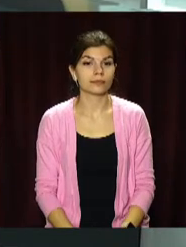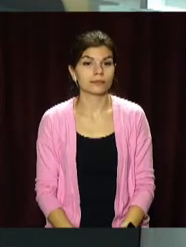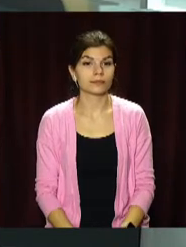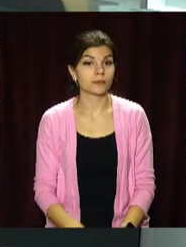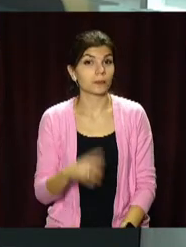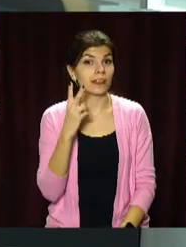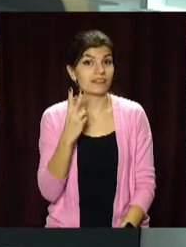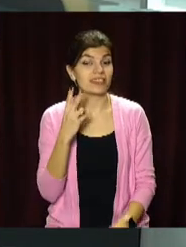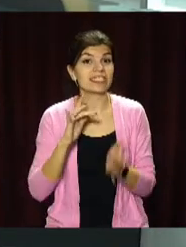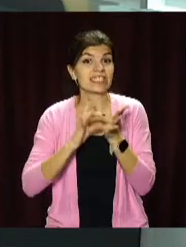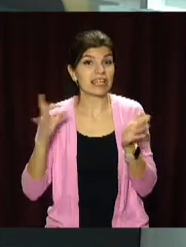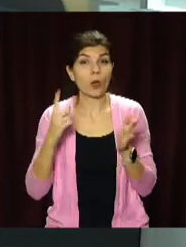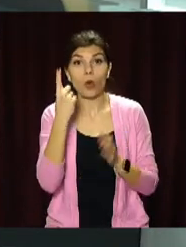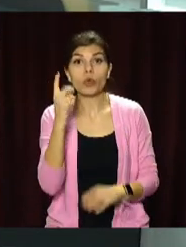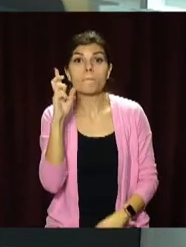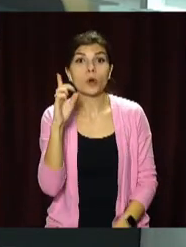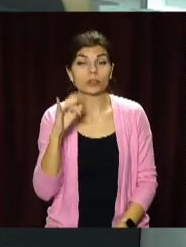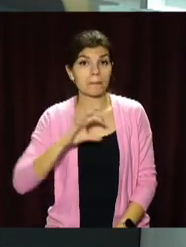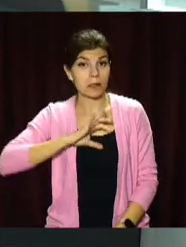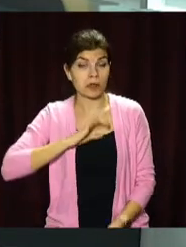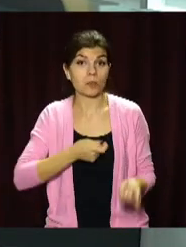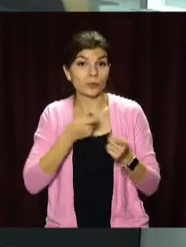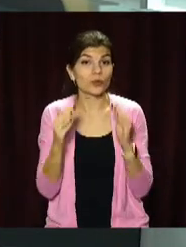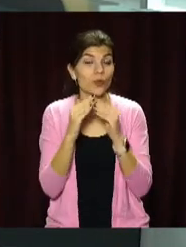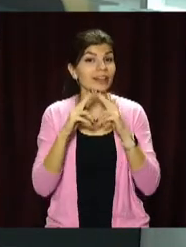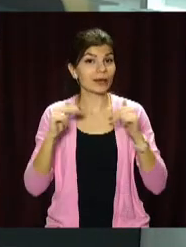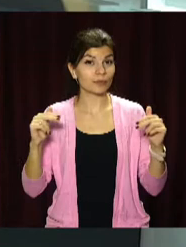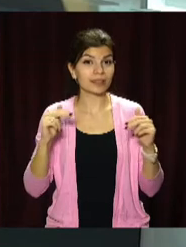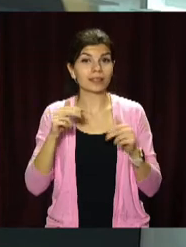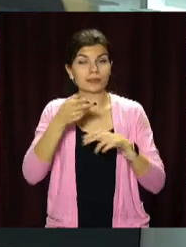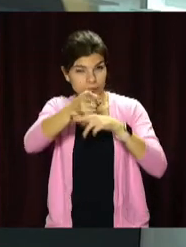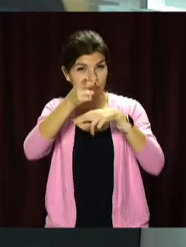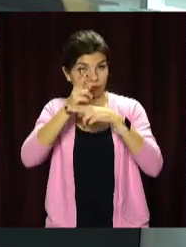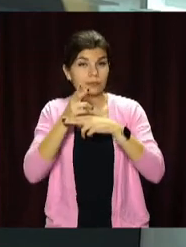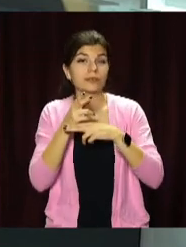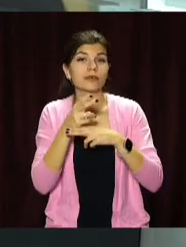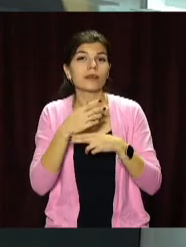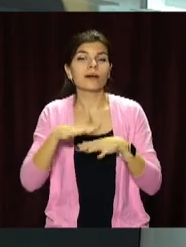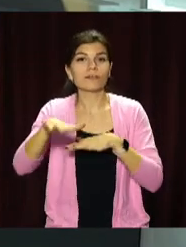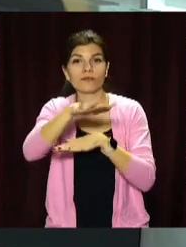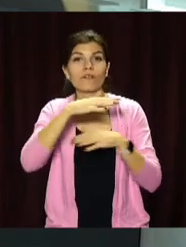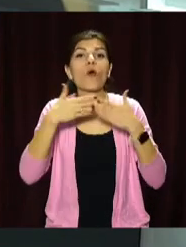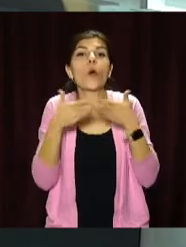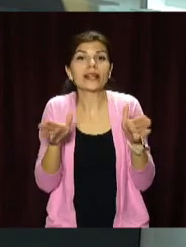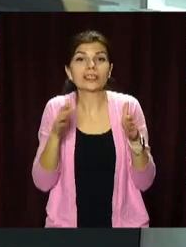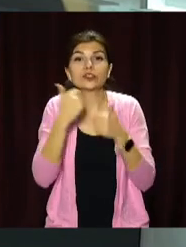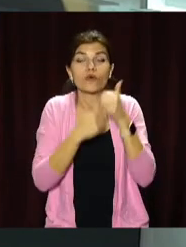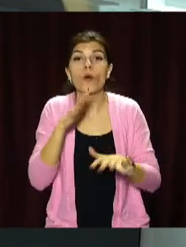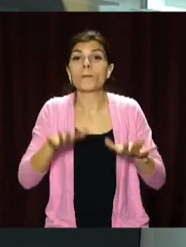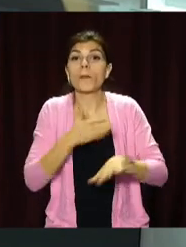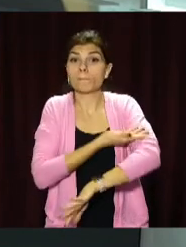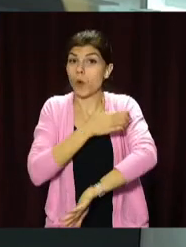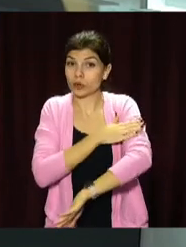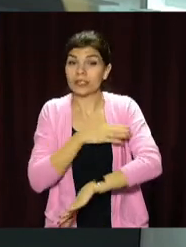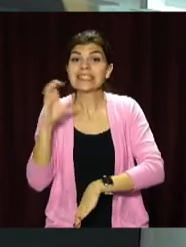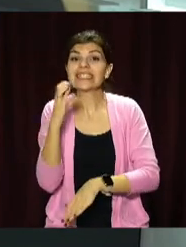Дві срібні та одну бронзову медалі привезли додому дніпровські стрільці з відкритого міжнародного турніру, який проходив у Польщі.